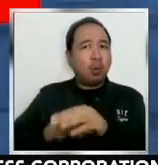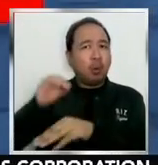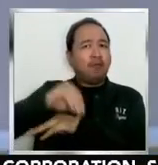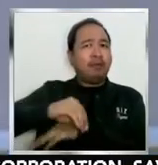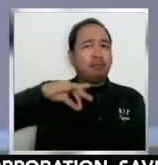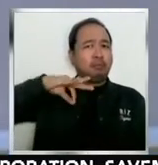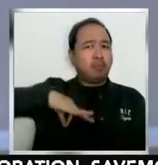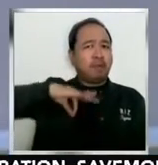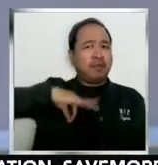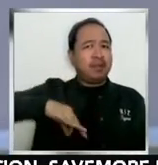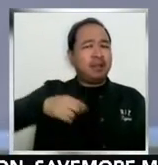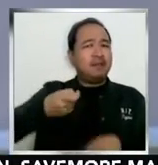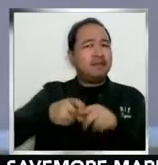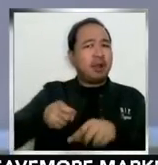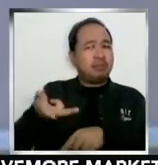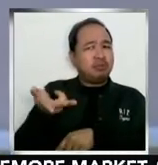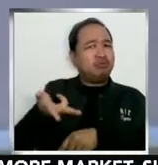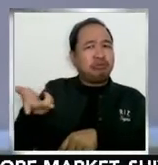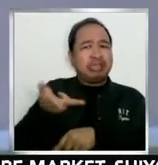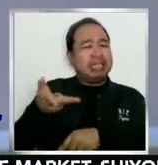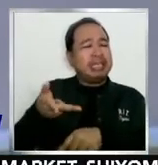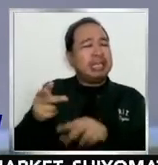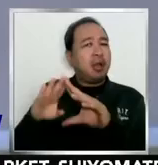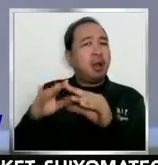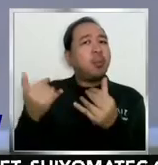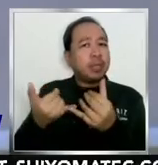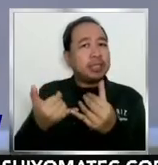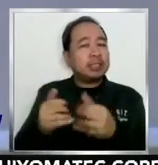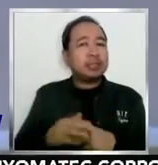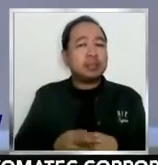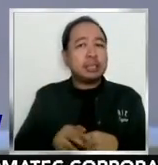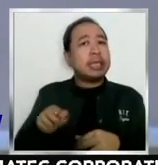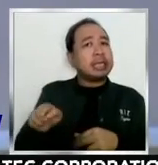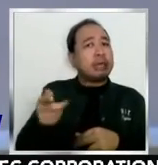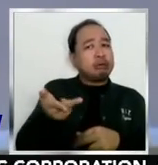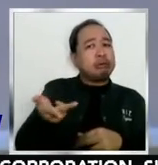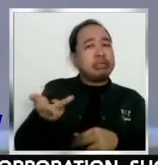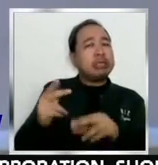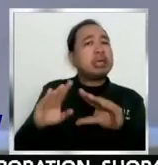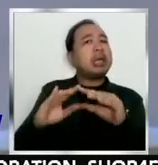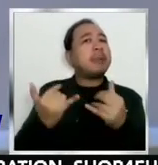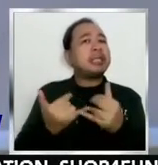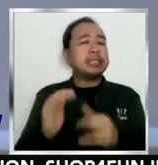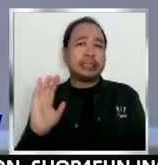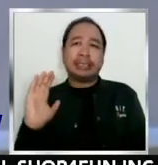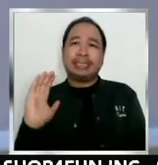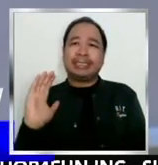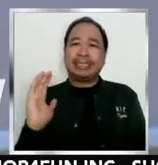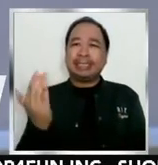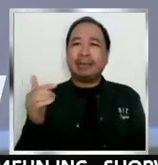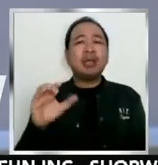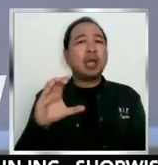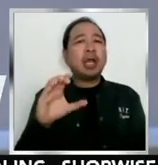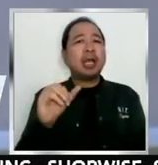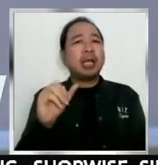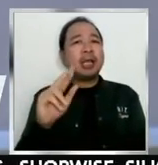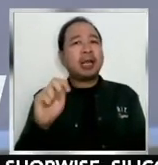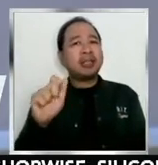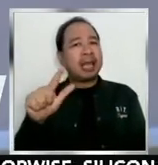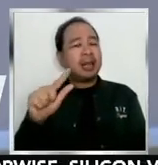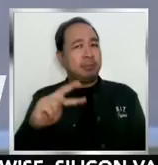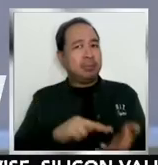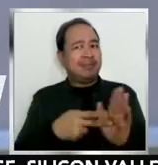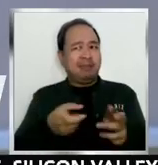importer. It is a cartel that generates super profits, none of which will go to the